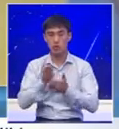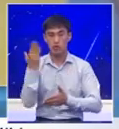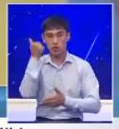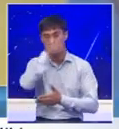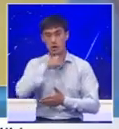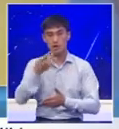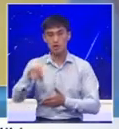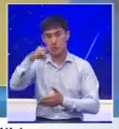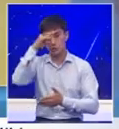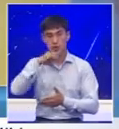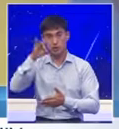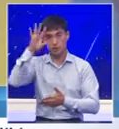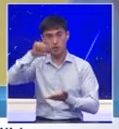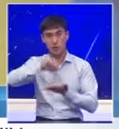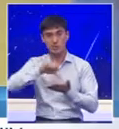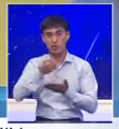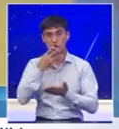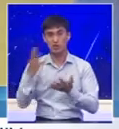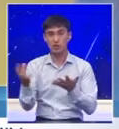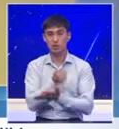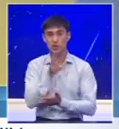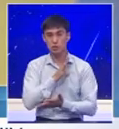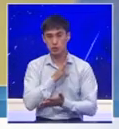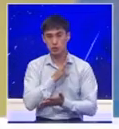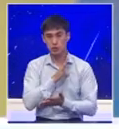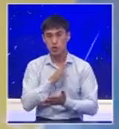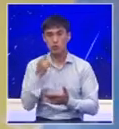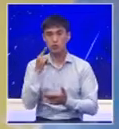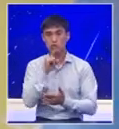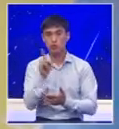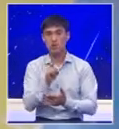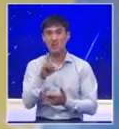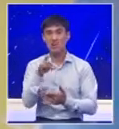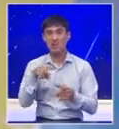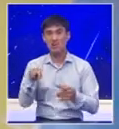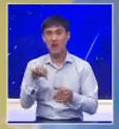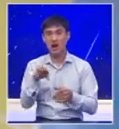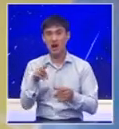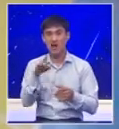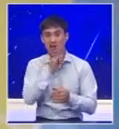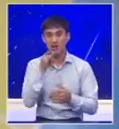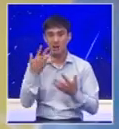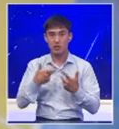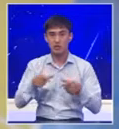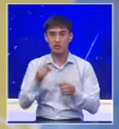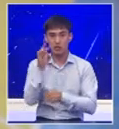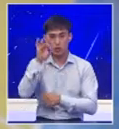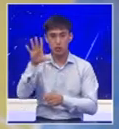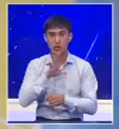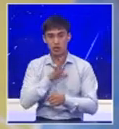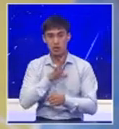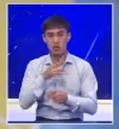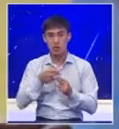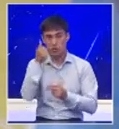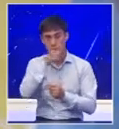Қазақстан Республикасының чемпионатына қатысып, жақсы жетістік көрсеттік. Суперлига елдер командалары арасында чемпион атандық. Биылғы жылы